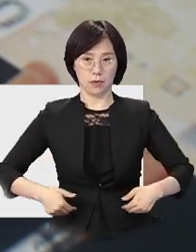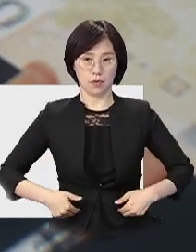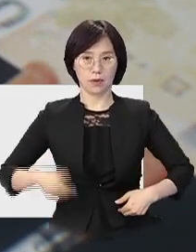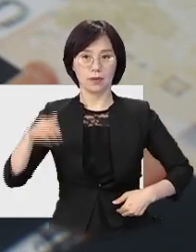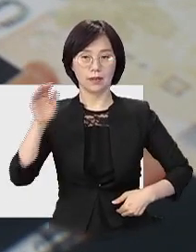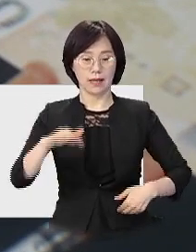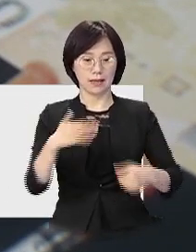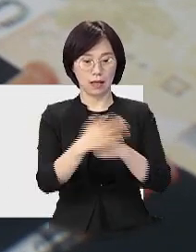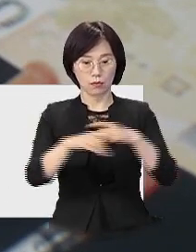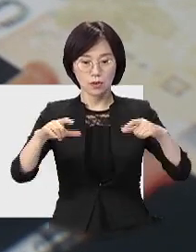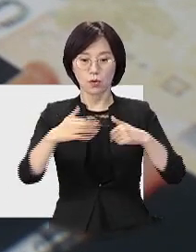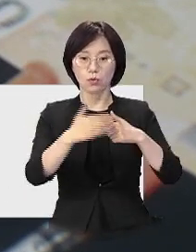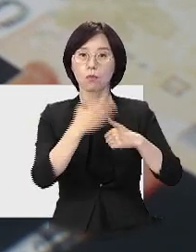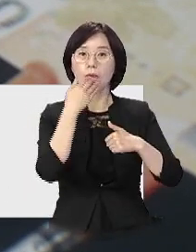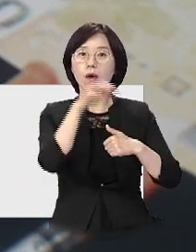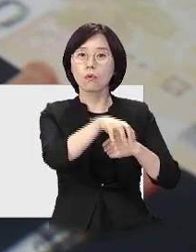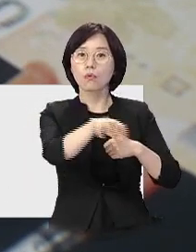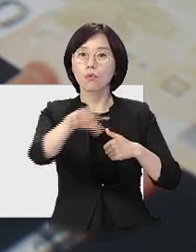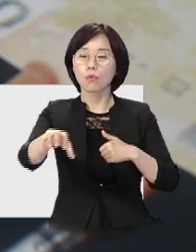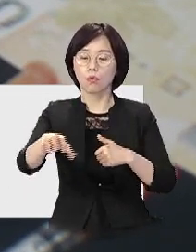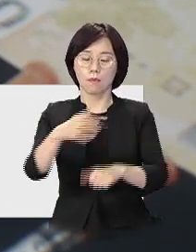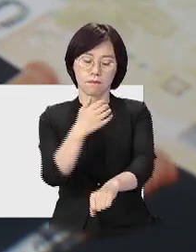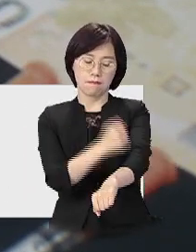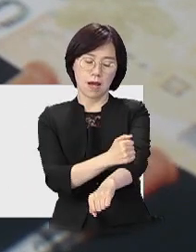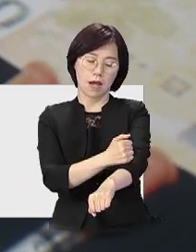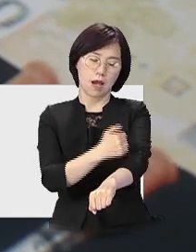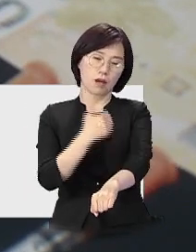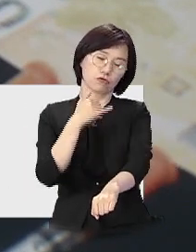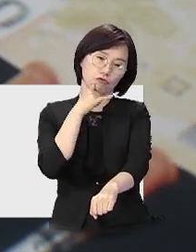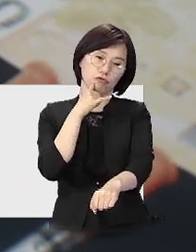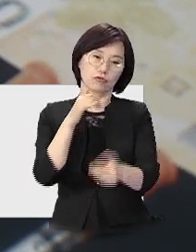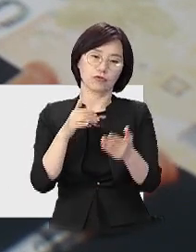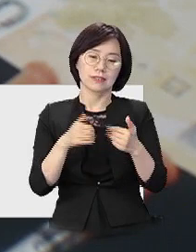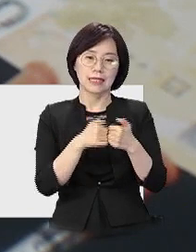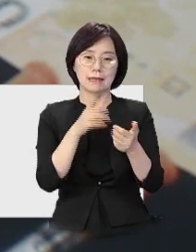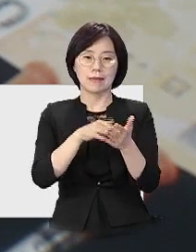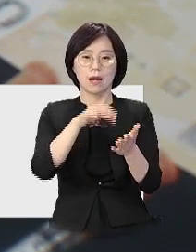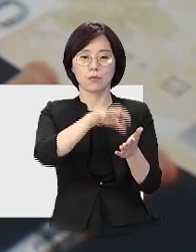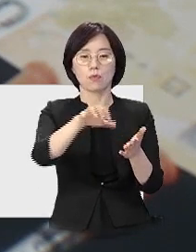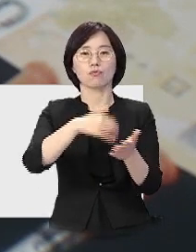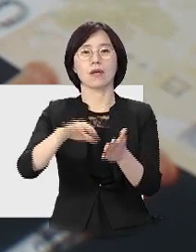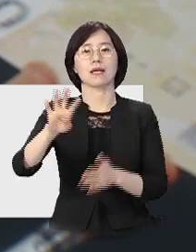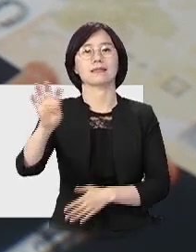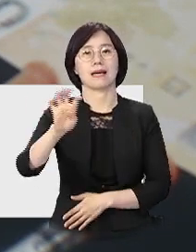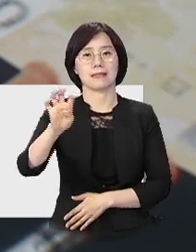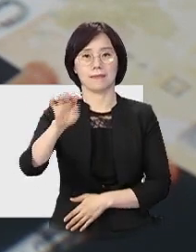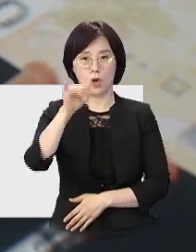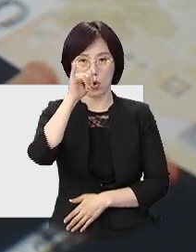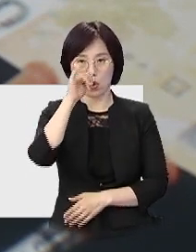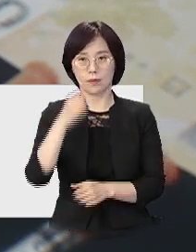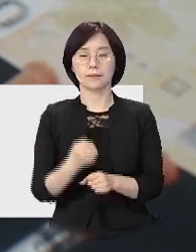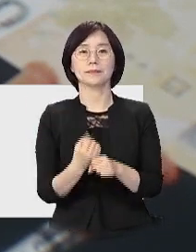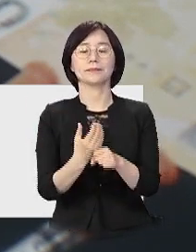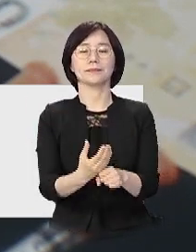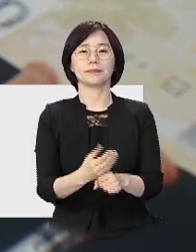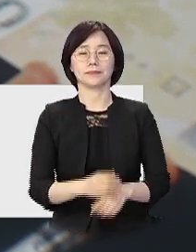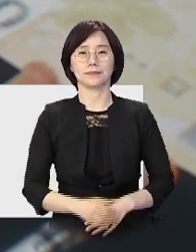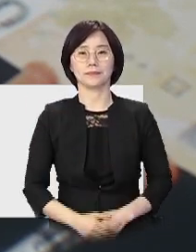중요한데 대구에도 도움을 받을 수 있는 마약류 중독 상담 약국이 40여 곳 있습니다. 서은진 기자가